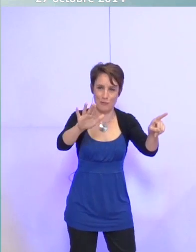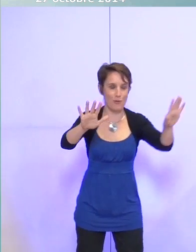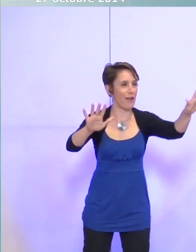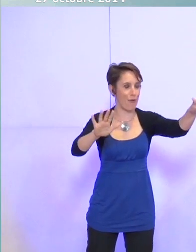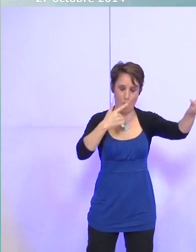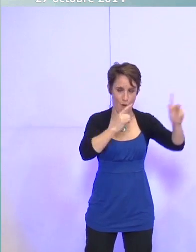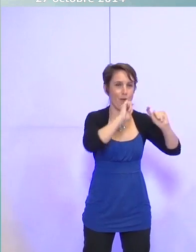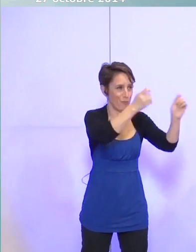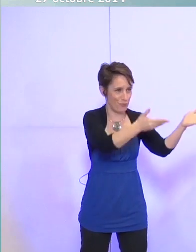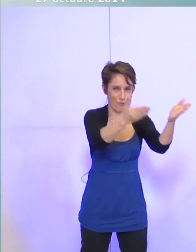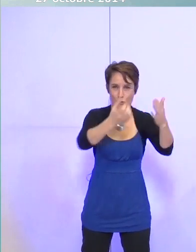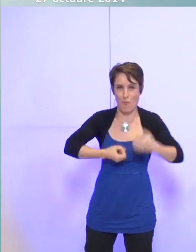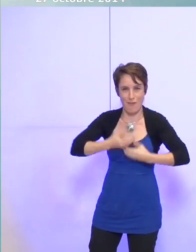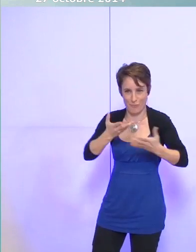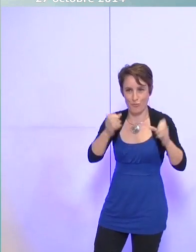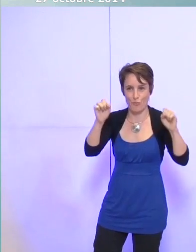Mais